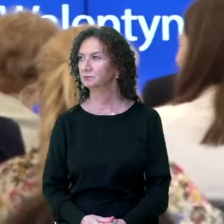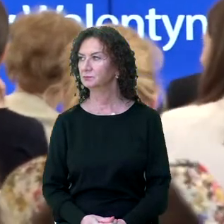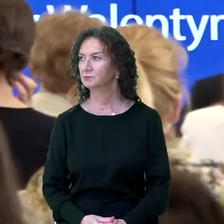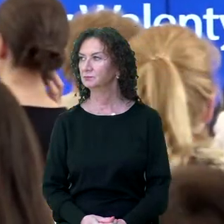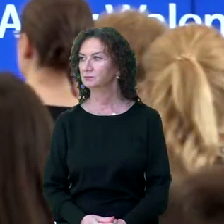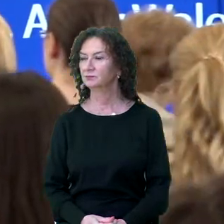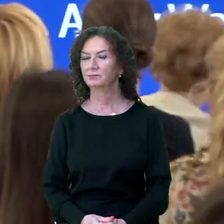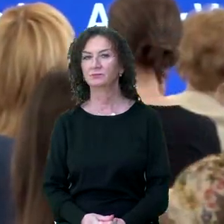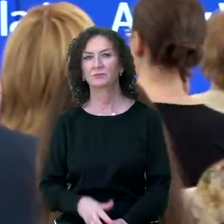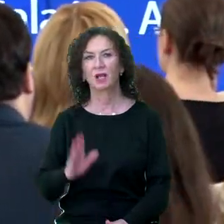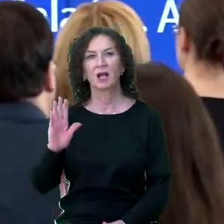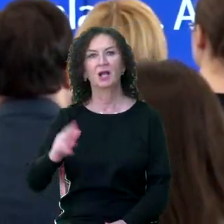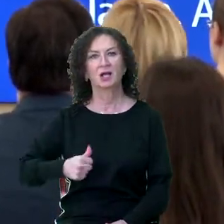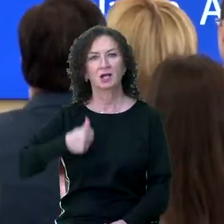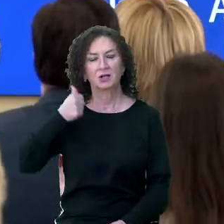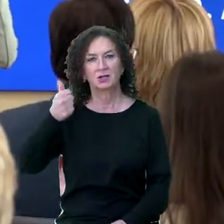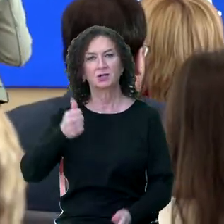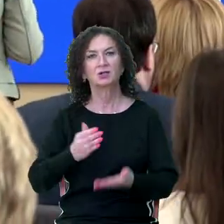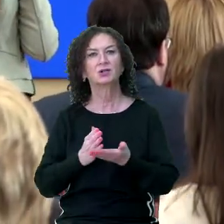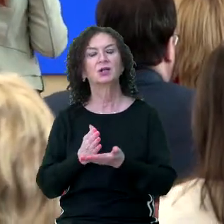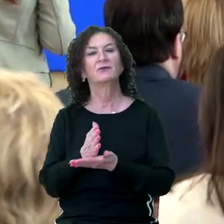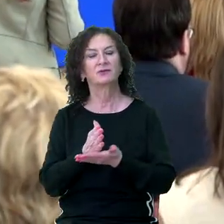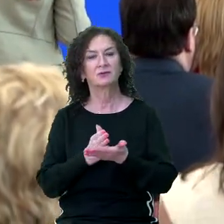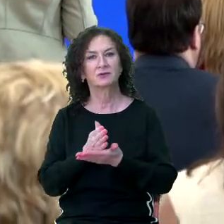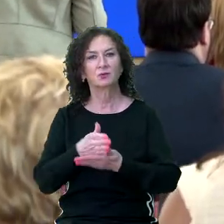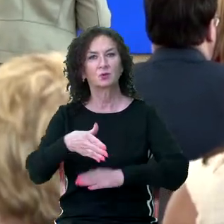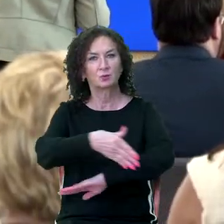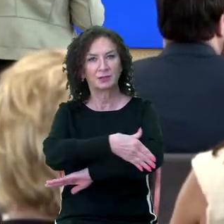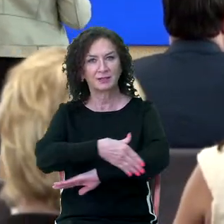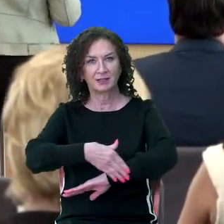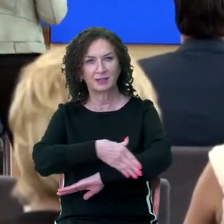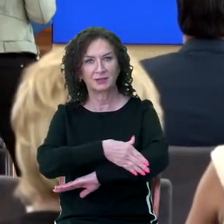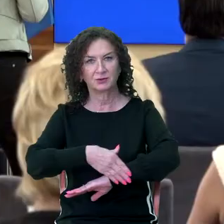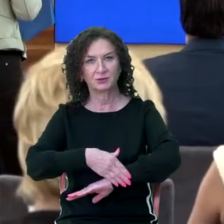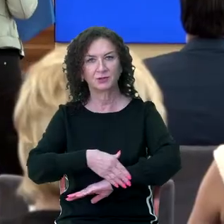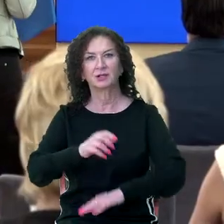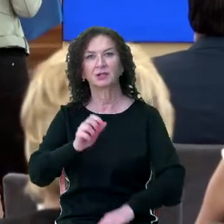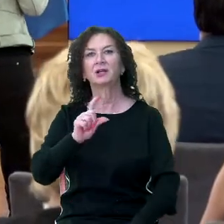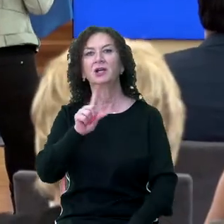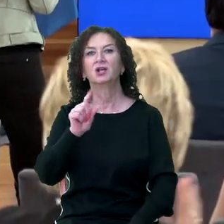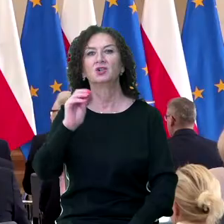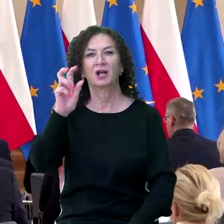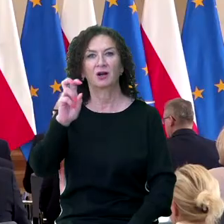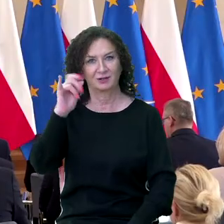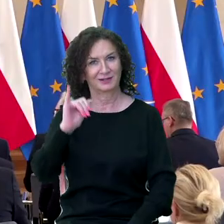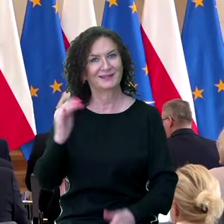Szef służby zagranicznej, pan Arkady Rzegocki. Zapraszam do nas.